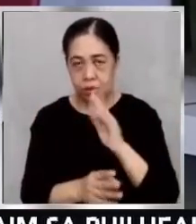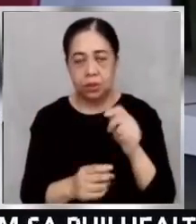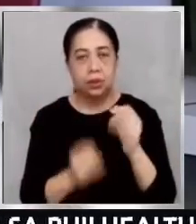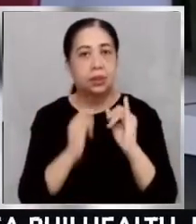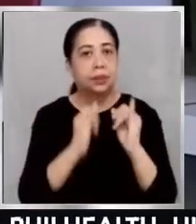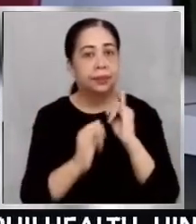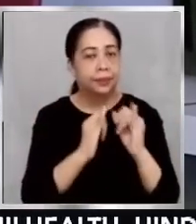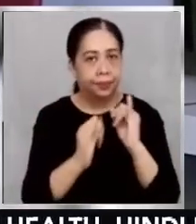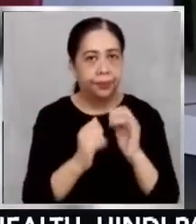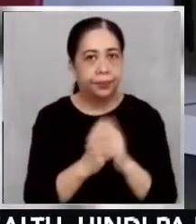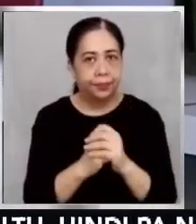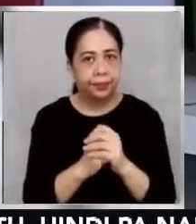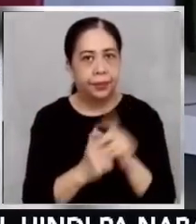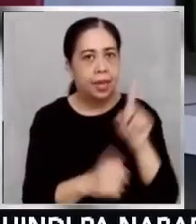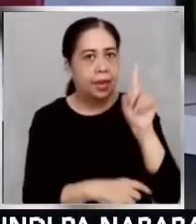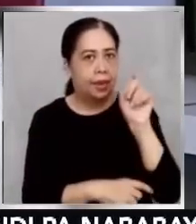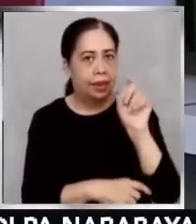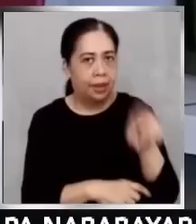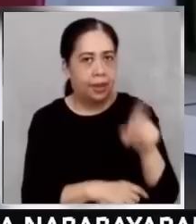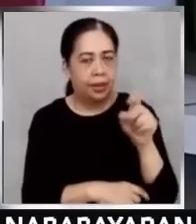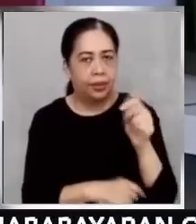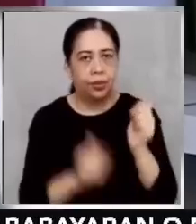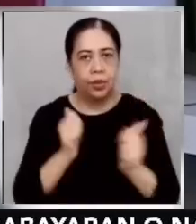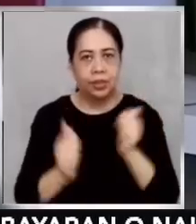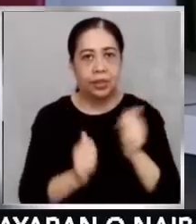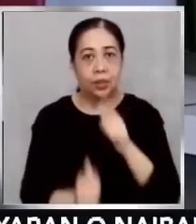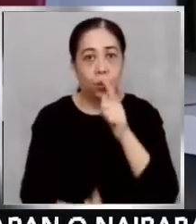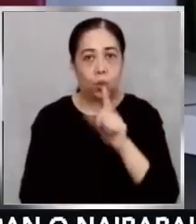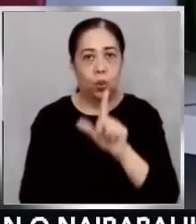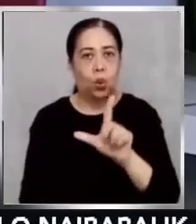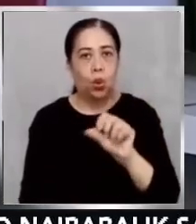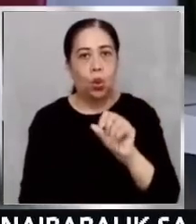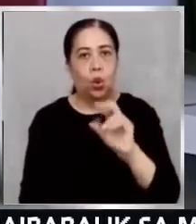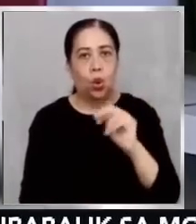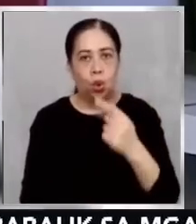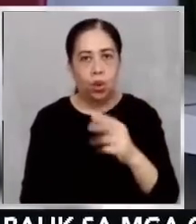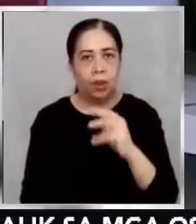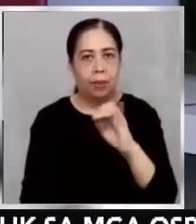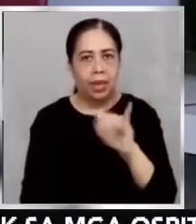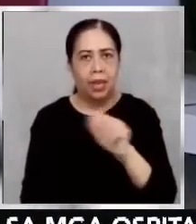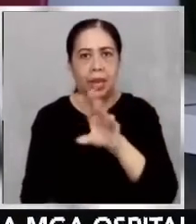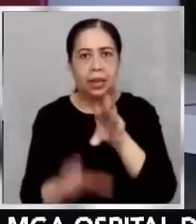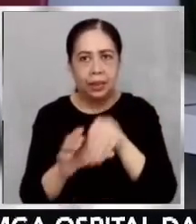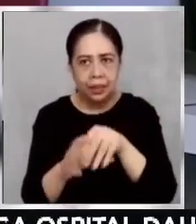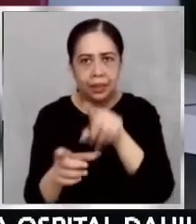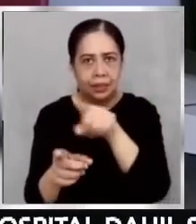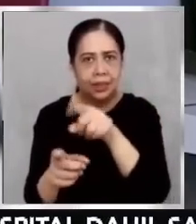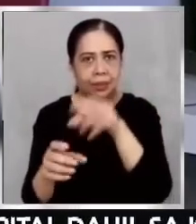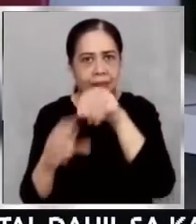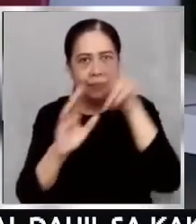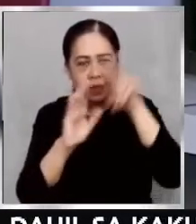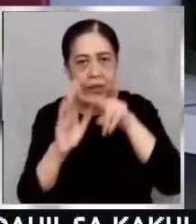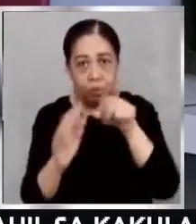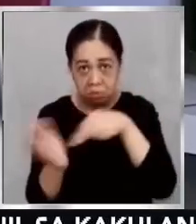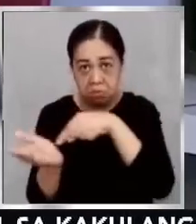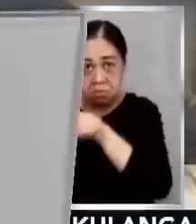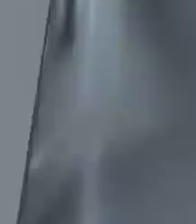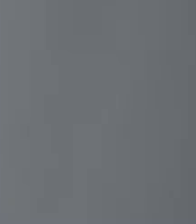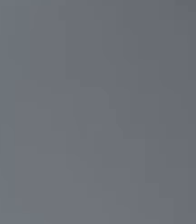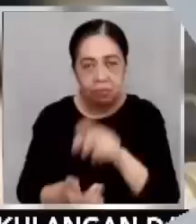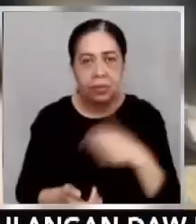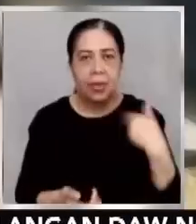panayam, tinanong po namin ang artistang Silong Mejia na nasa video rin kung binayaran ba sila. Nakatutok si John Consulta.